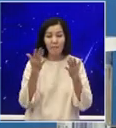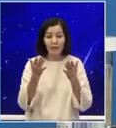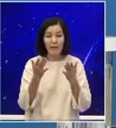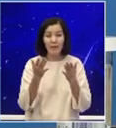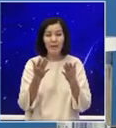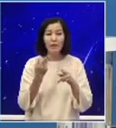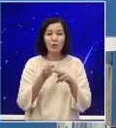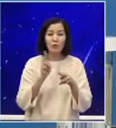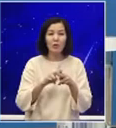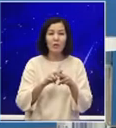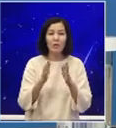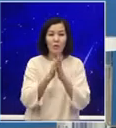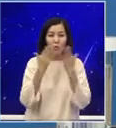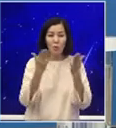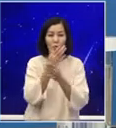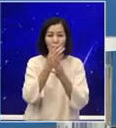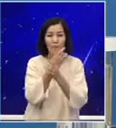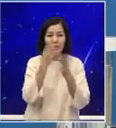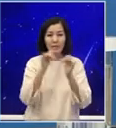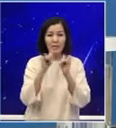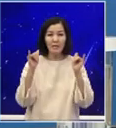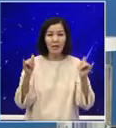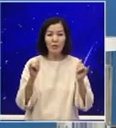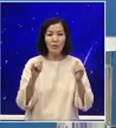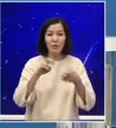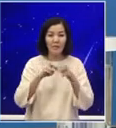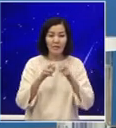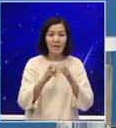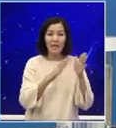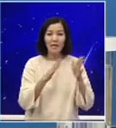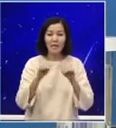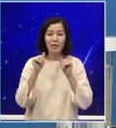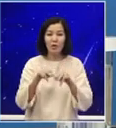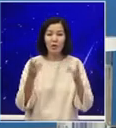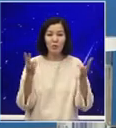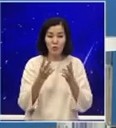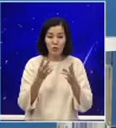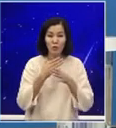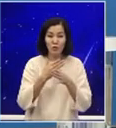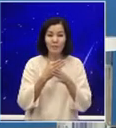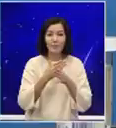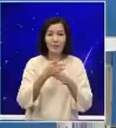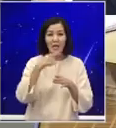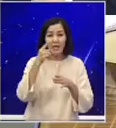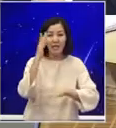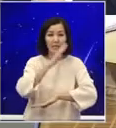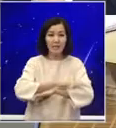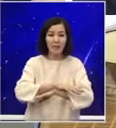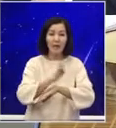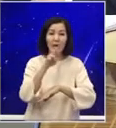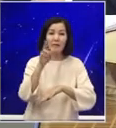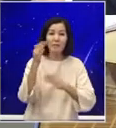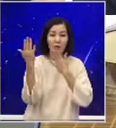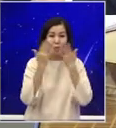қатар, оқу мәдениетін артыру мәселесін кешенді түрде шешу үшін тілдік пәндер мен әдебиеттің